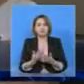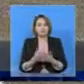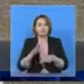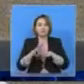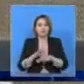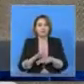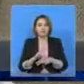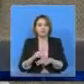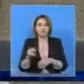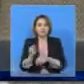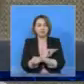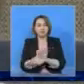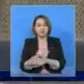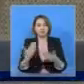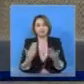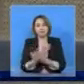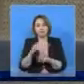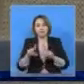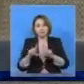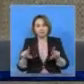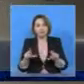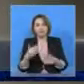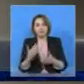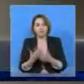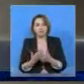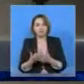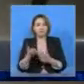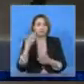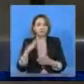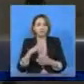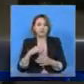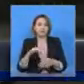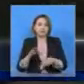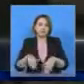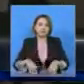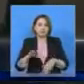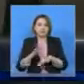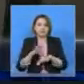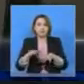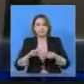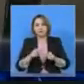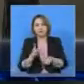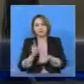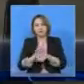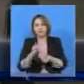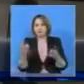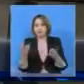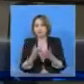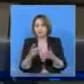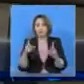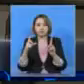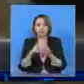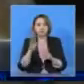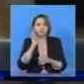проходит профилактическое лечение в новом реабилитационном центре. Недавно она травмировала ногу, и массаж ей очень кстати. К слову,